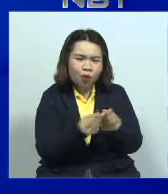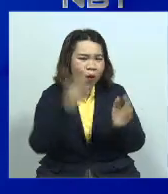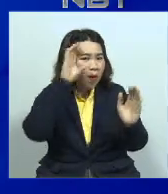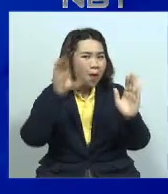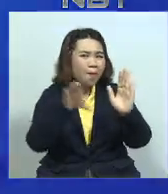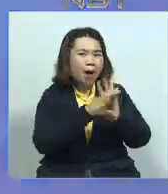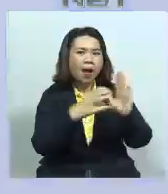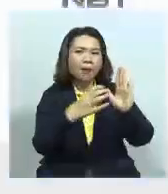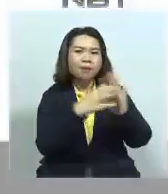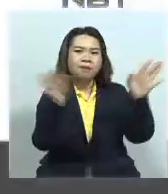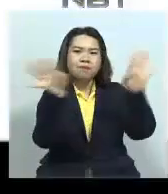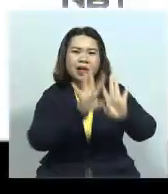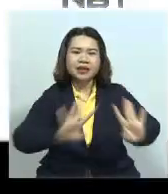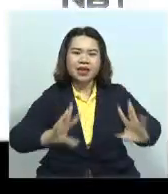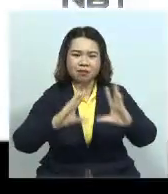งนี้